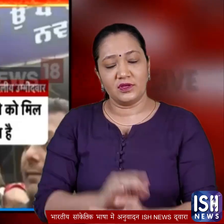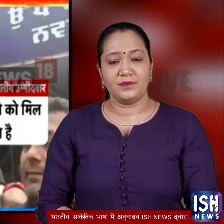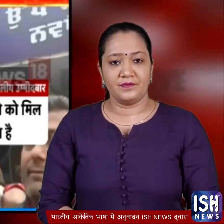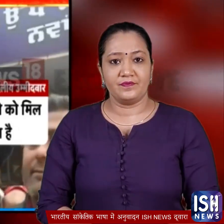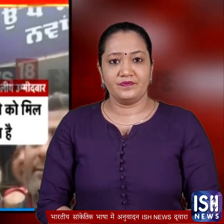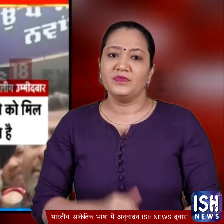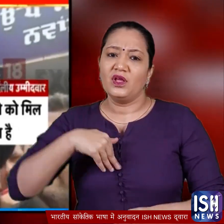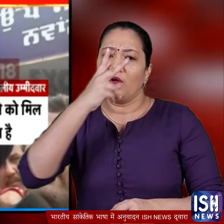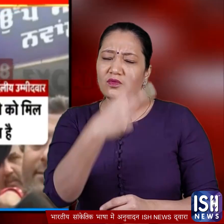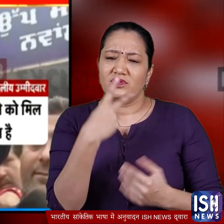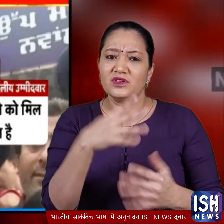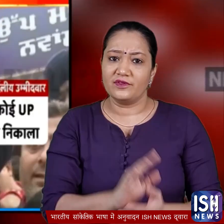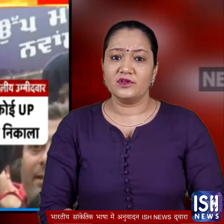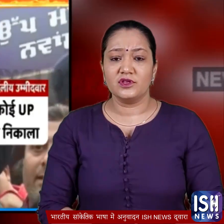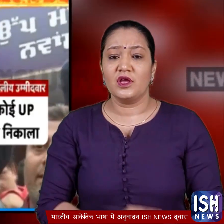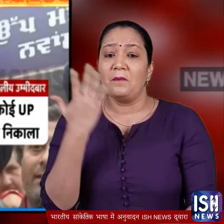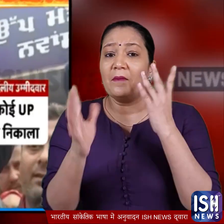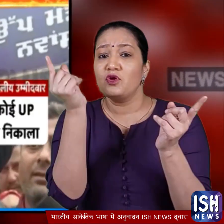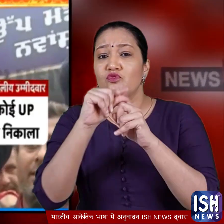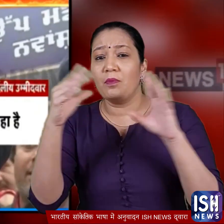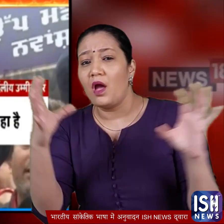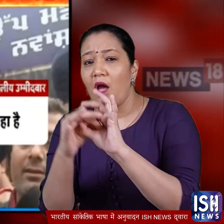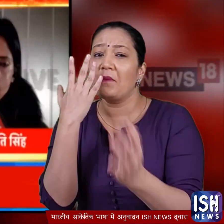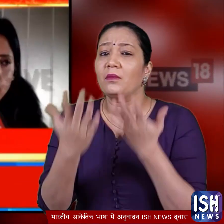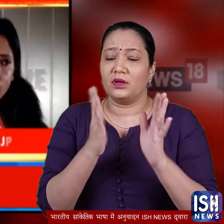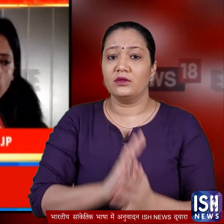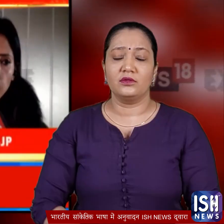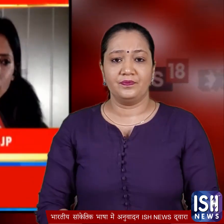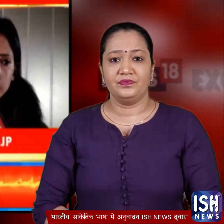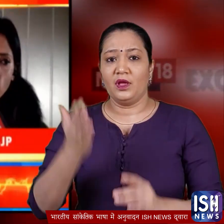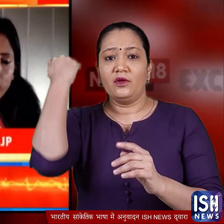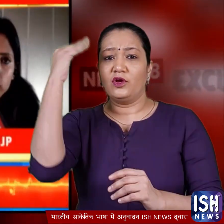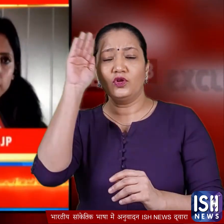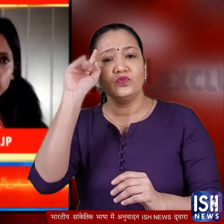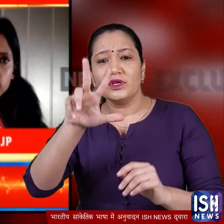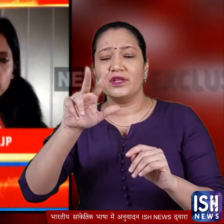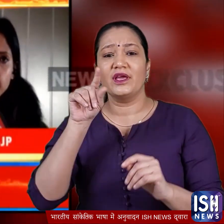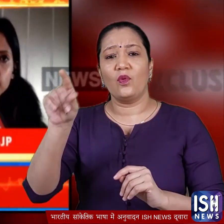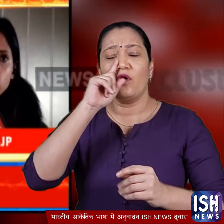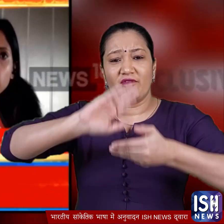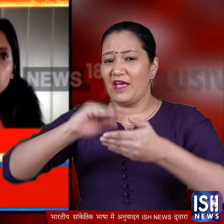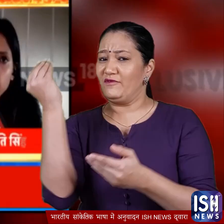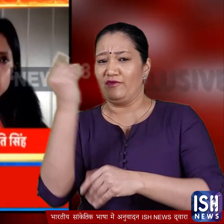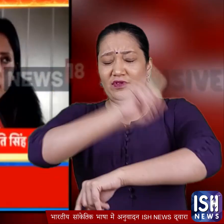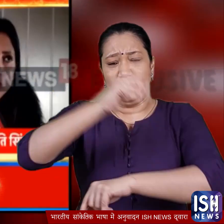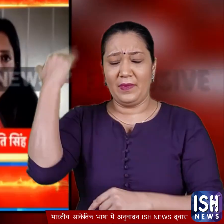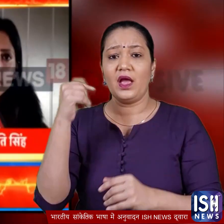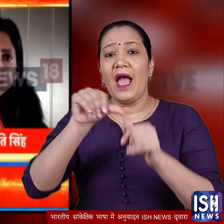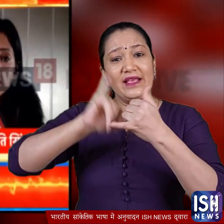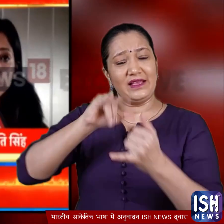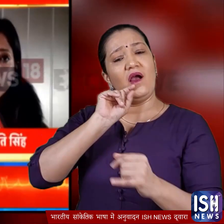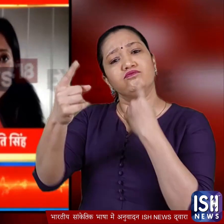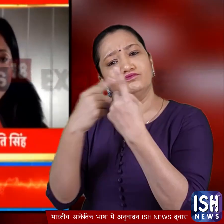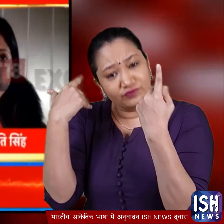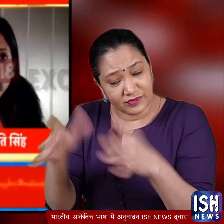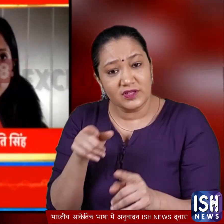जोड़ दिया। ये देखने को मिल रहा है कि शायद कोई यूपी कनेक्शन निकाला जा रहा। कुछ रोज पहले न्यूज 18 से बातचीत में जब उनकी पत्नी अदिति सिंह से भी इस पर सवाल